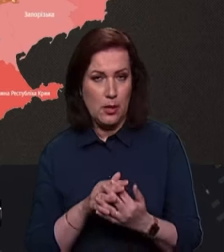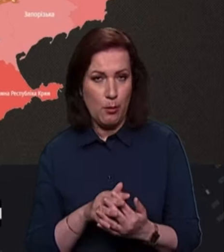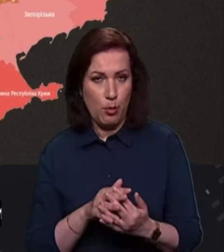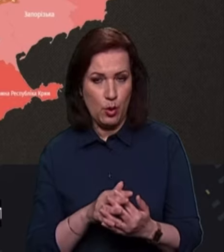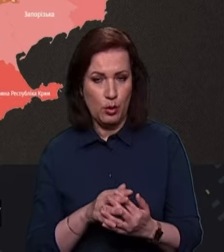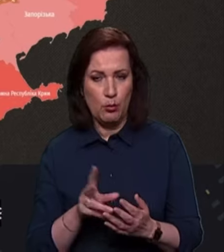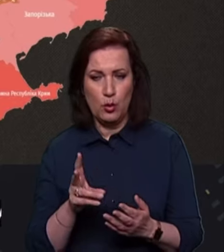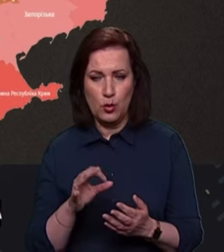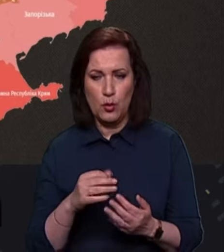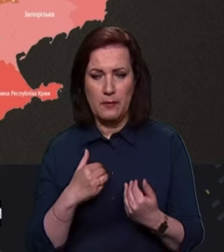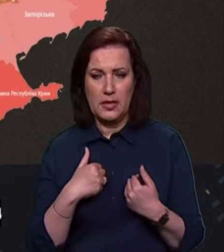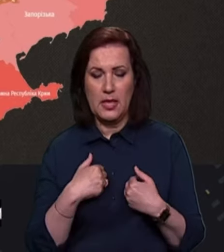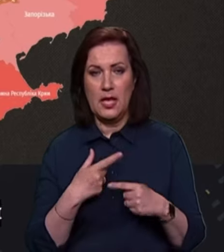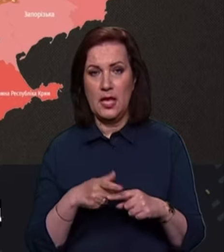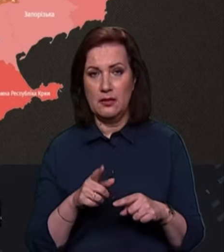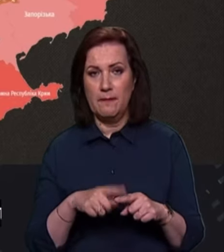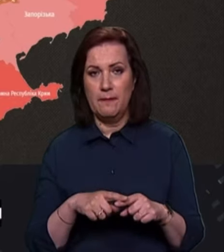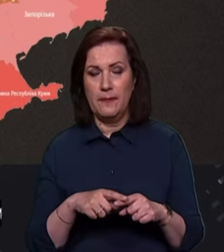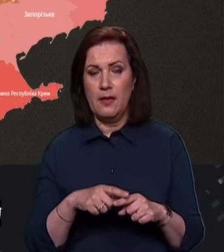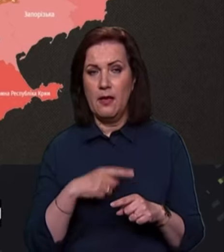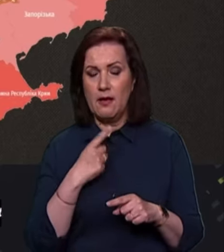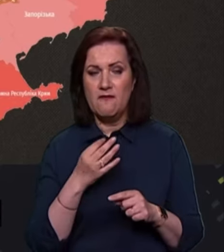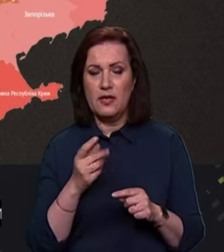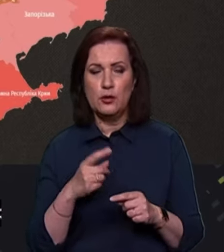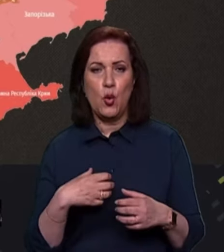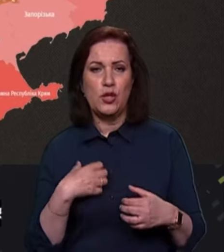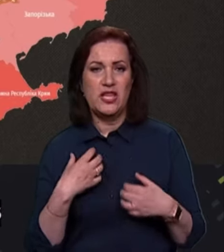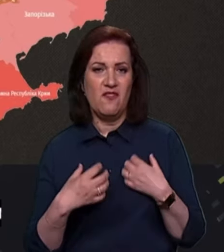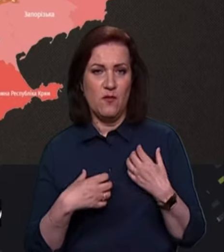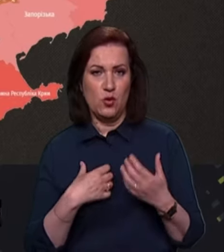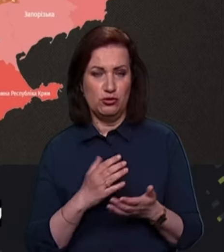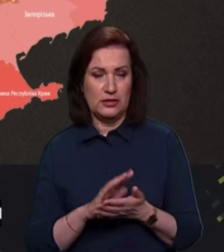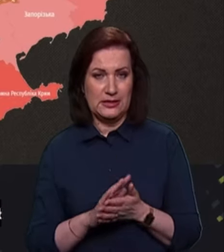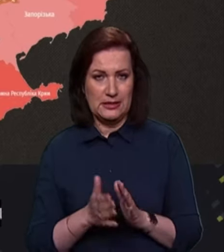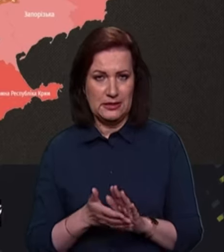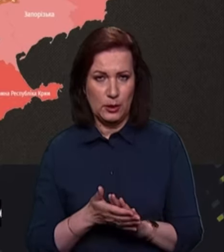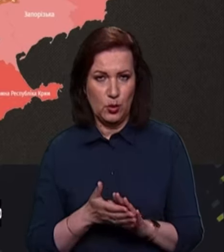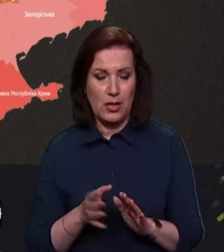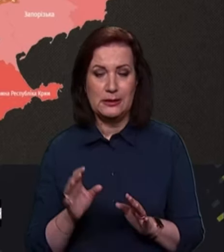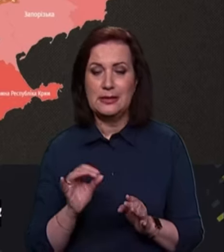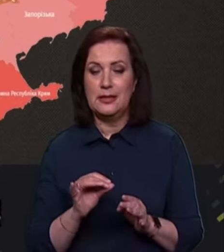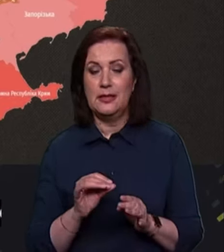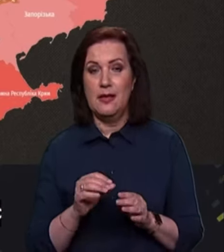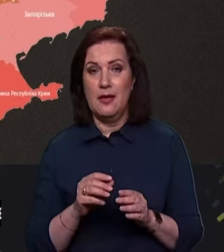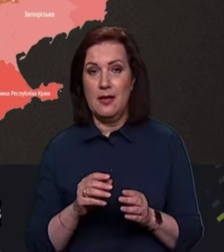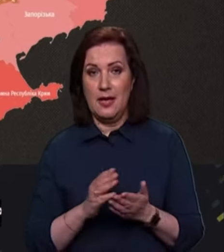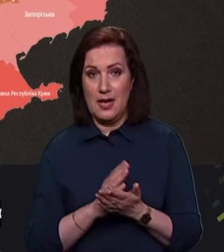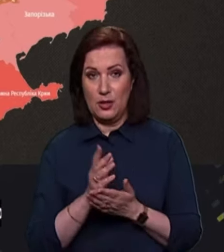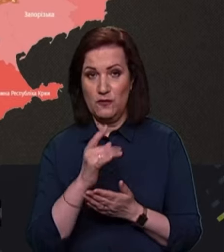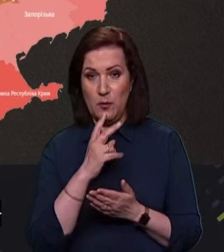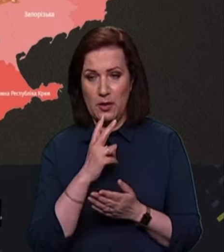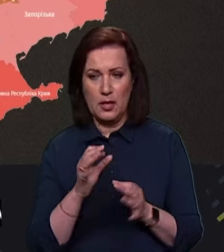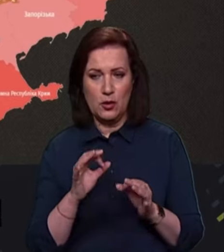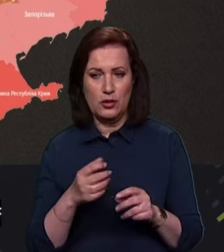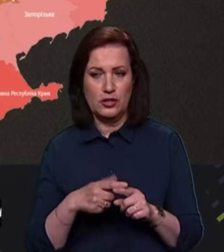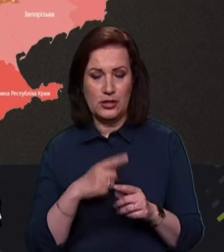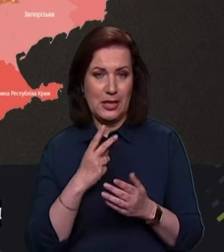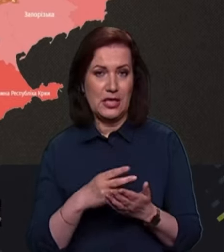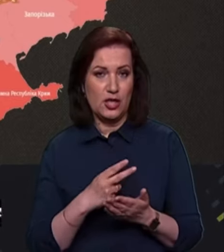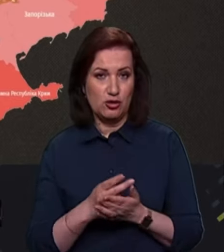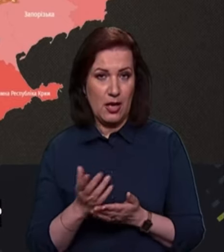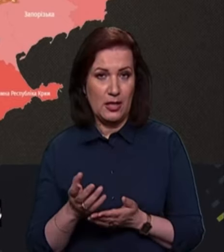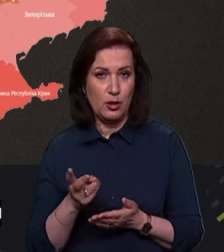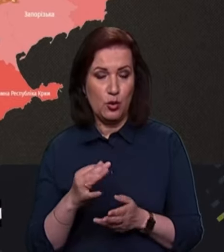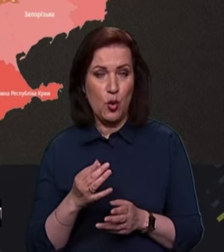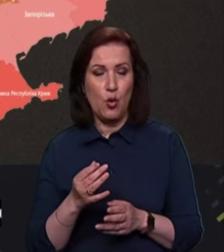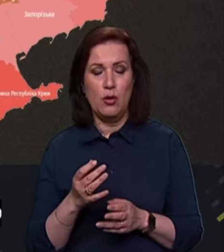боя. Но мне это в каком-то смысле говорит о тревожности ситуации. И карты, которые вы показываете, конечно, это отражает.